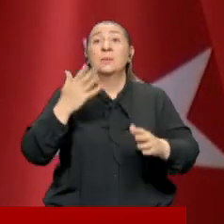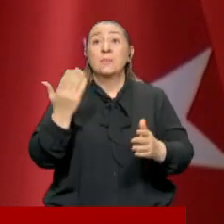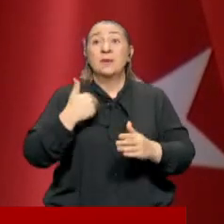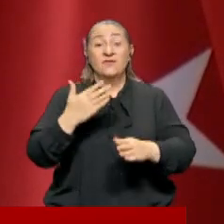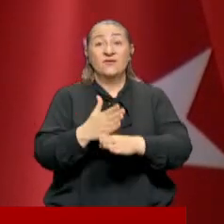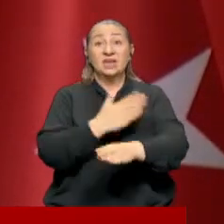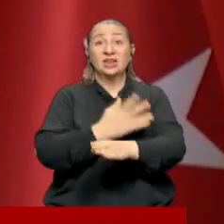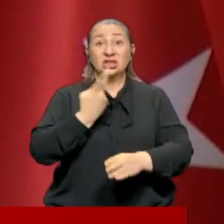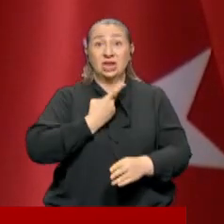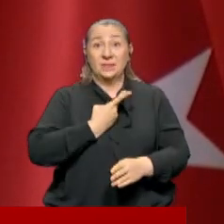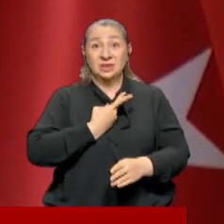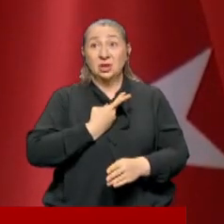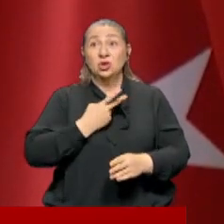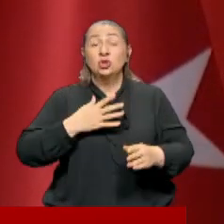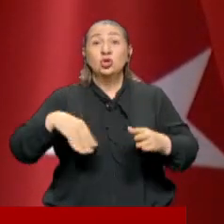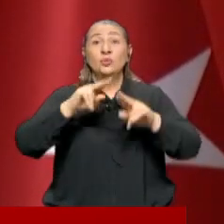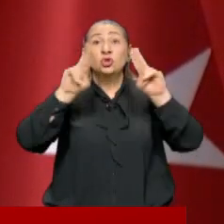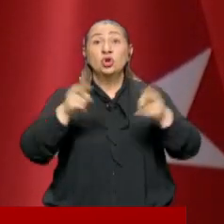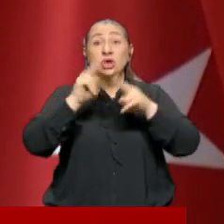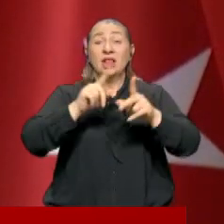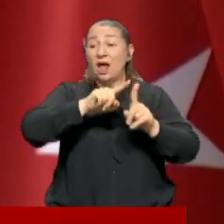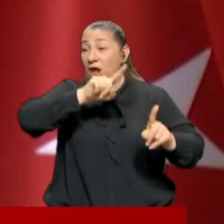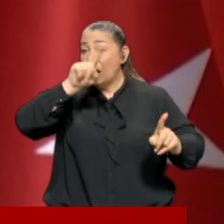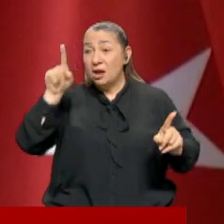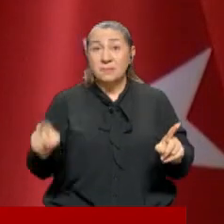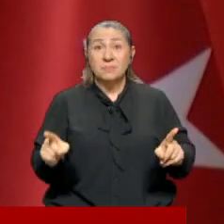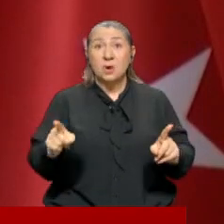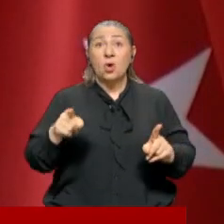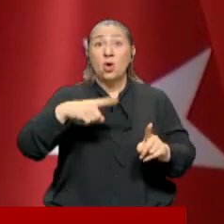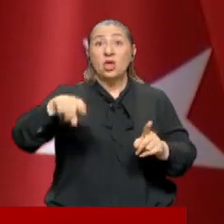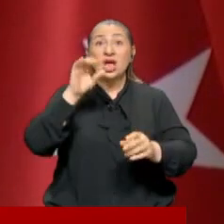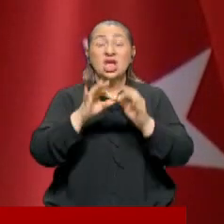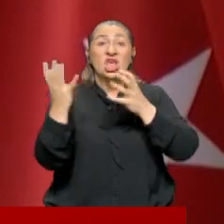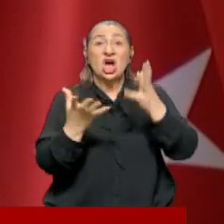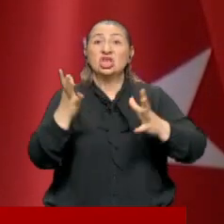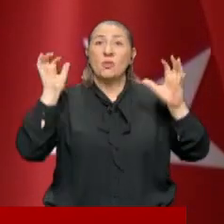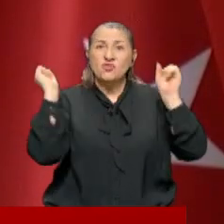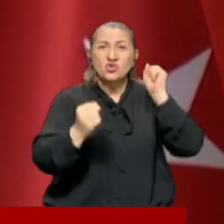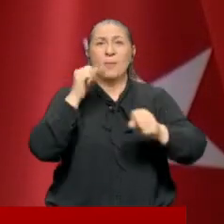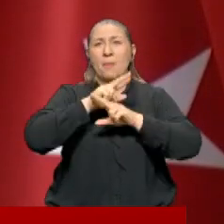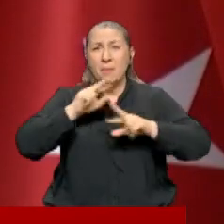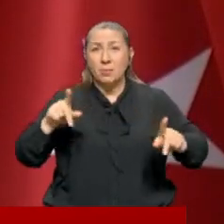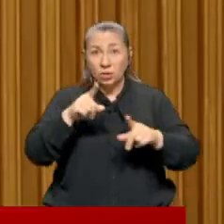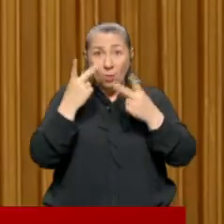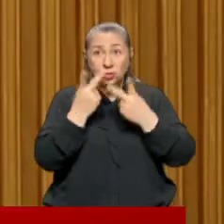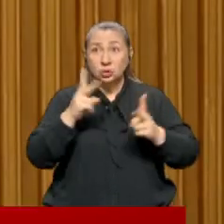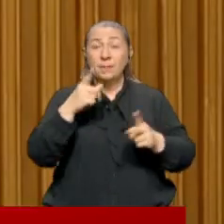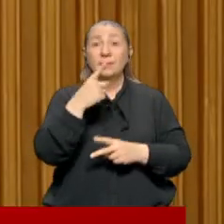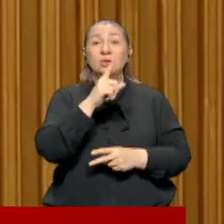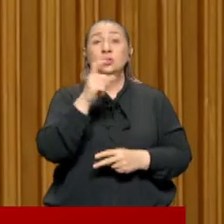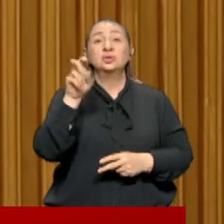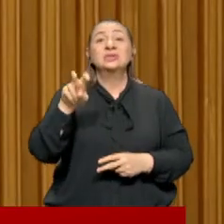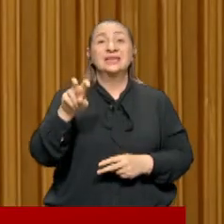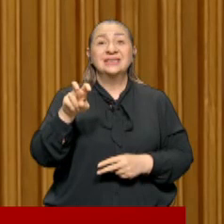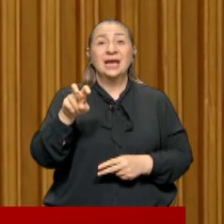benim vatandaşlarımın tüm dükkanlarına varıncaya kadar onları yakıp yıktılar. Bunlar mı özgürlükçü?